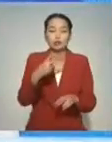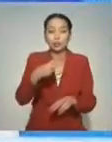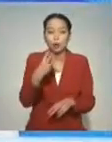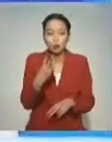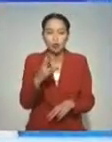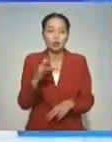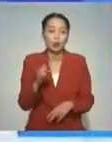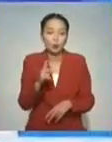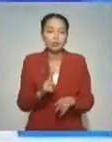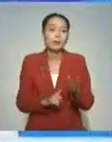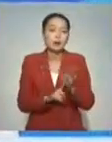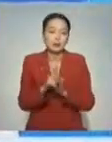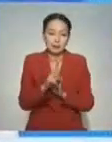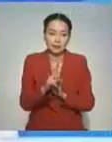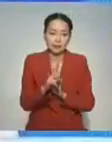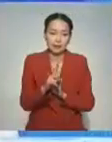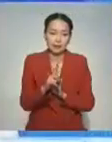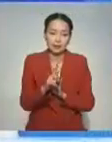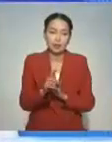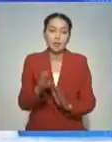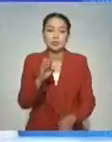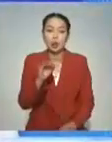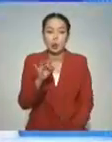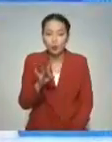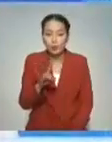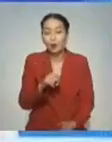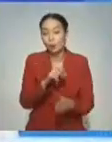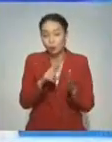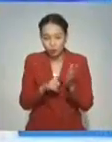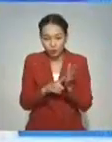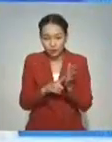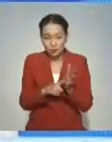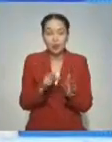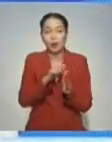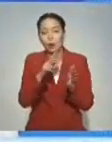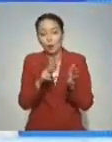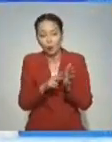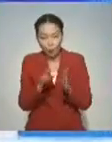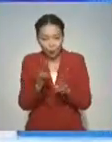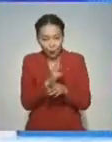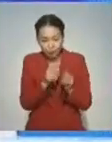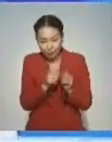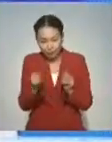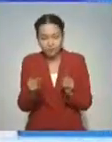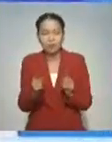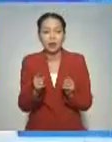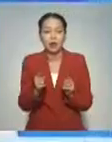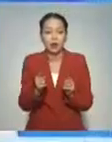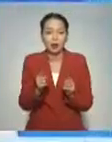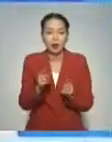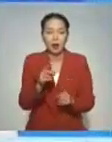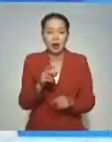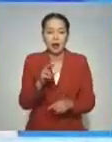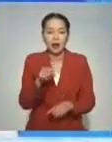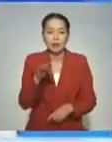басталады. Ал сәуір айының 17-сінен 18-сіне қараған түні қасиетті